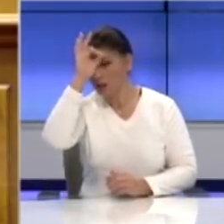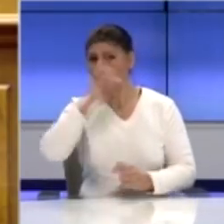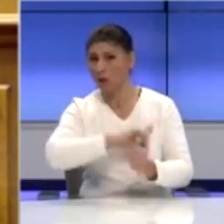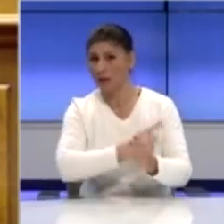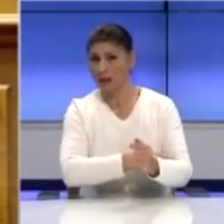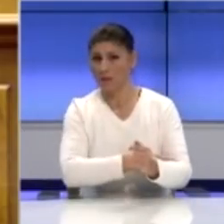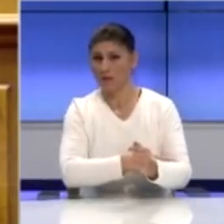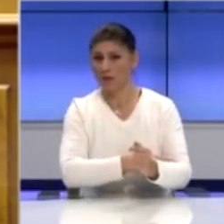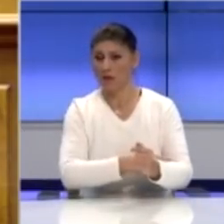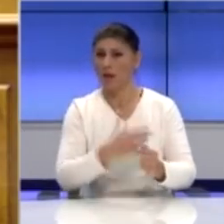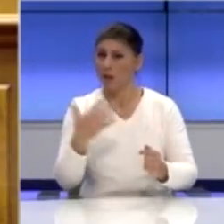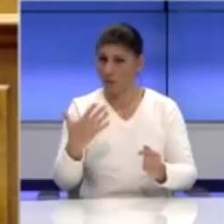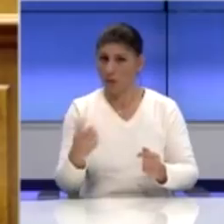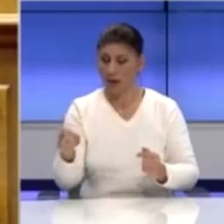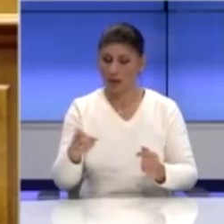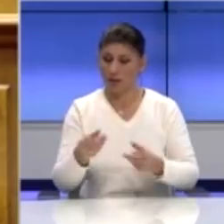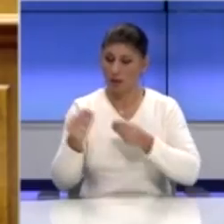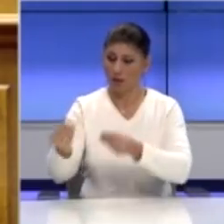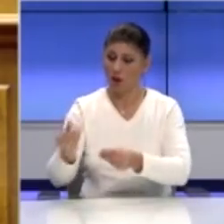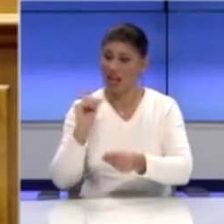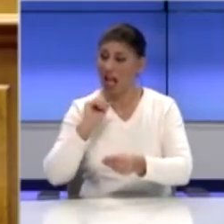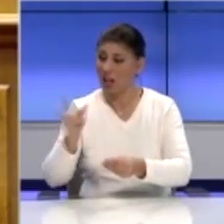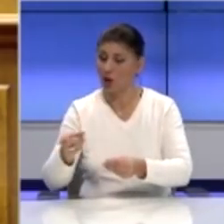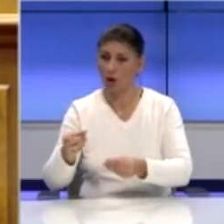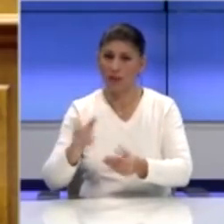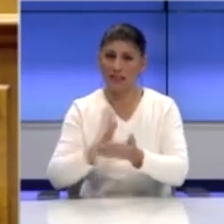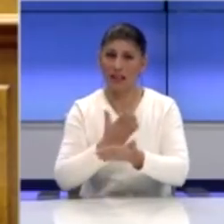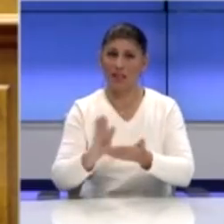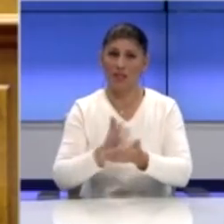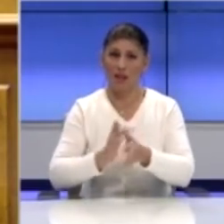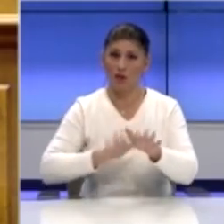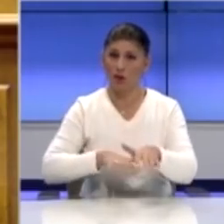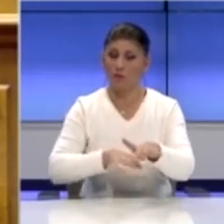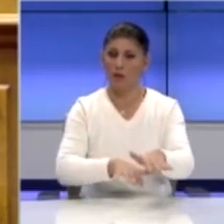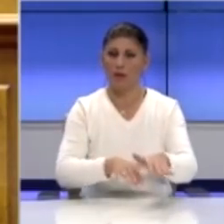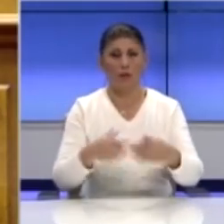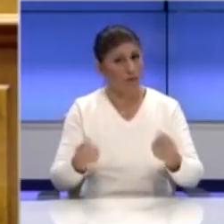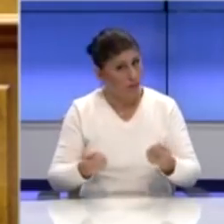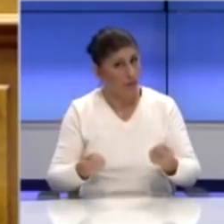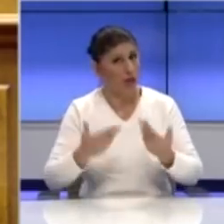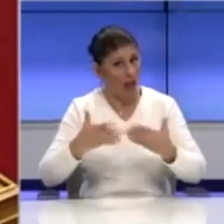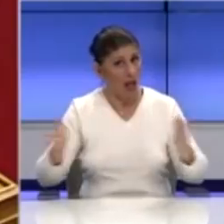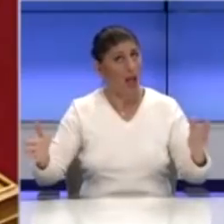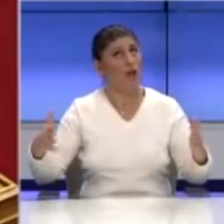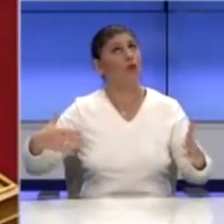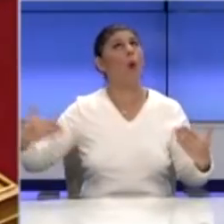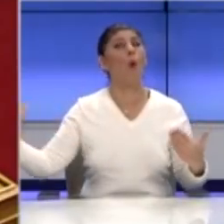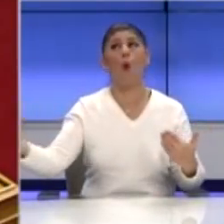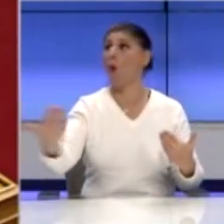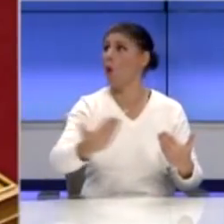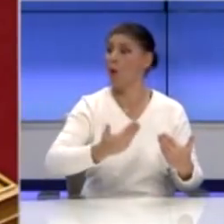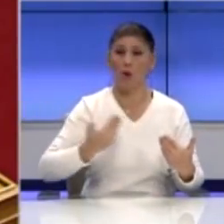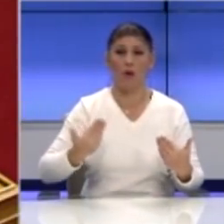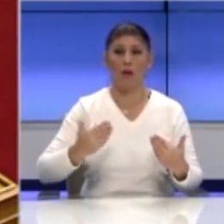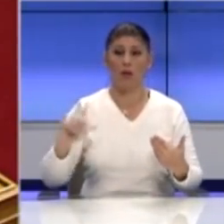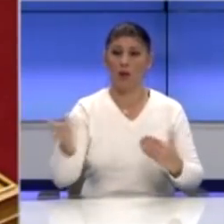δυνάμεων που τους είχατε αναθέσει να διαλύσουν τις κινητοποιήσεις που γίνονταν σε ανοιχτό χώρο και με όλα